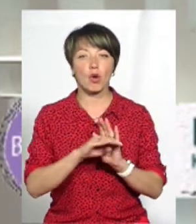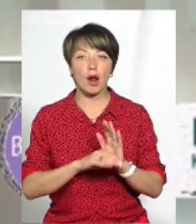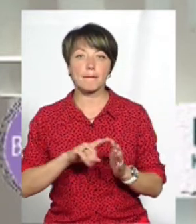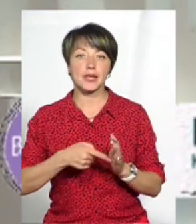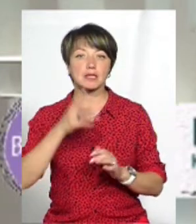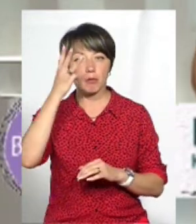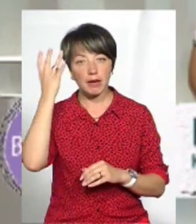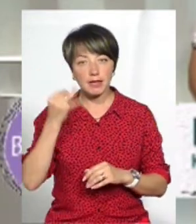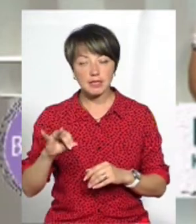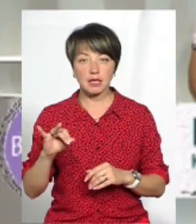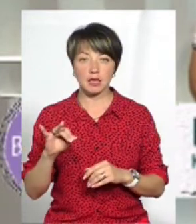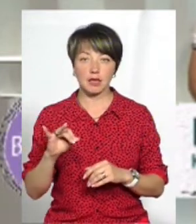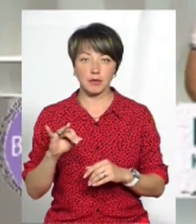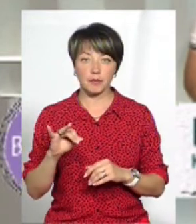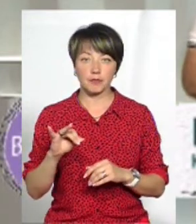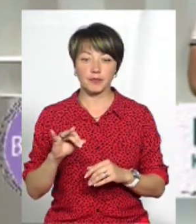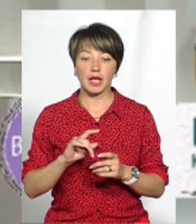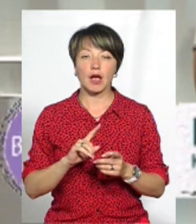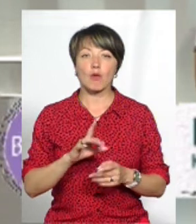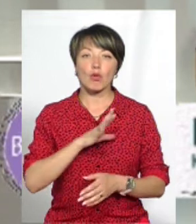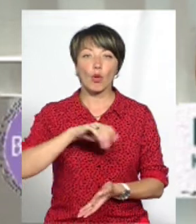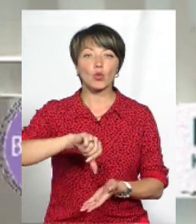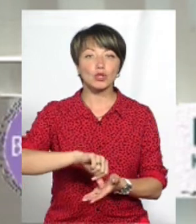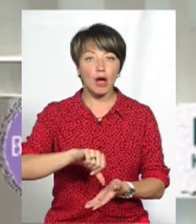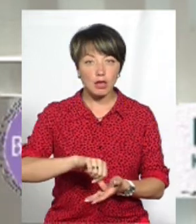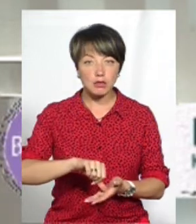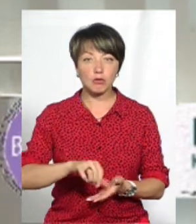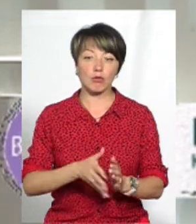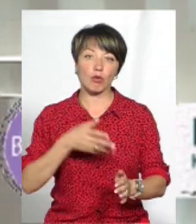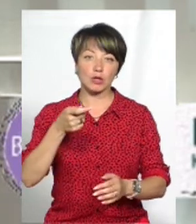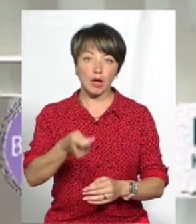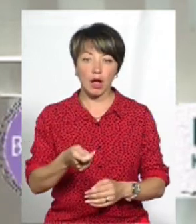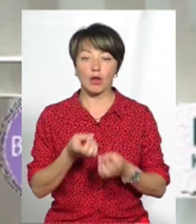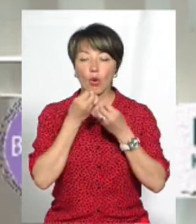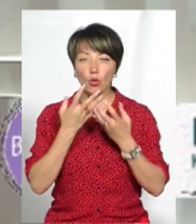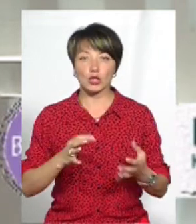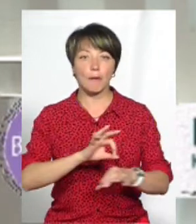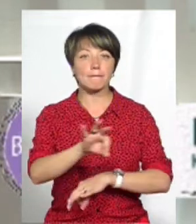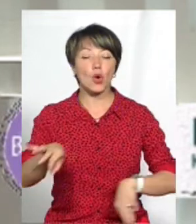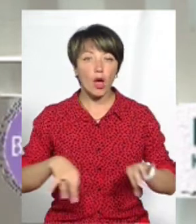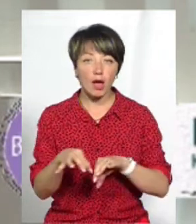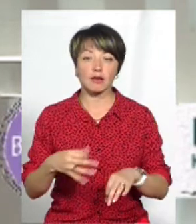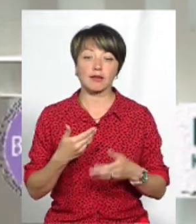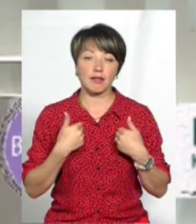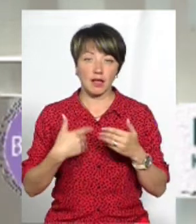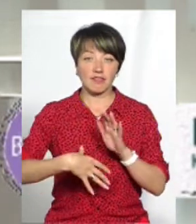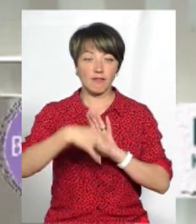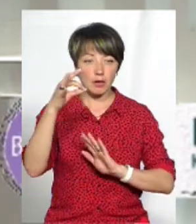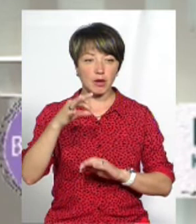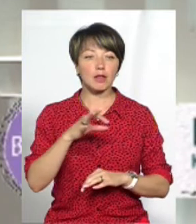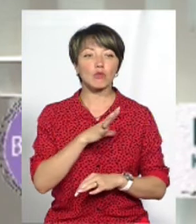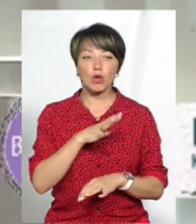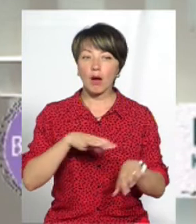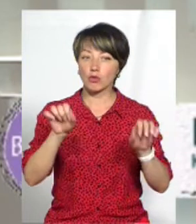місто Хмельницький став учасником, ми подали достатньо хороший проект, нас вибрали, і була